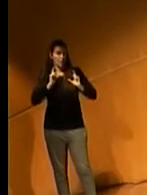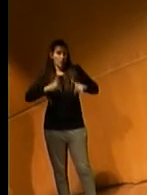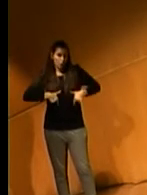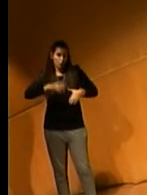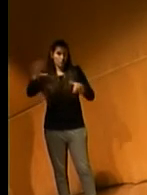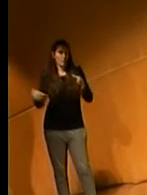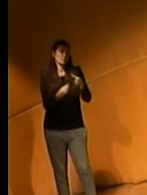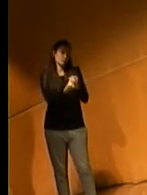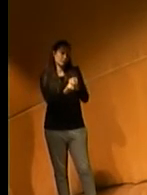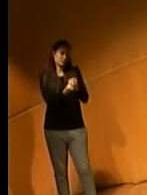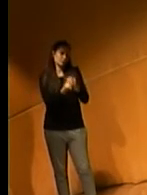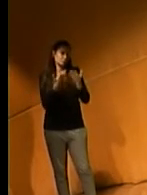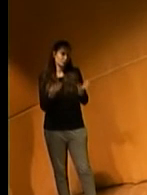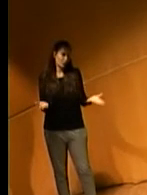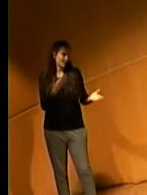Merci.